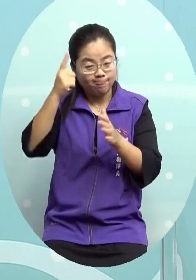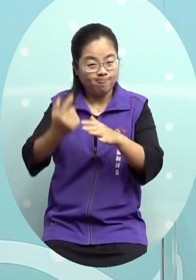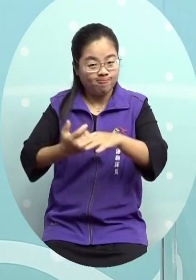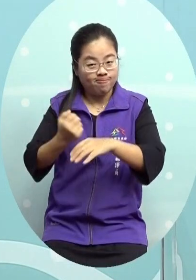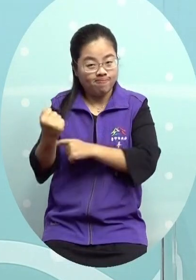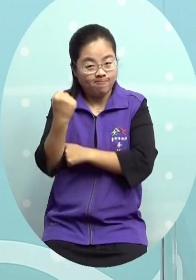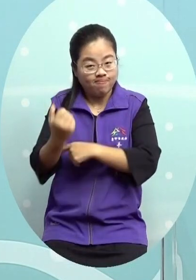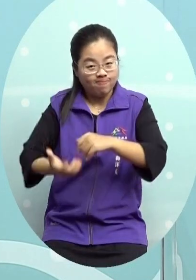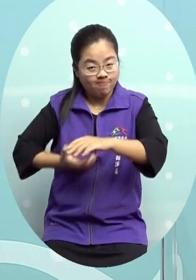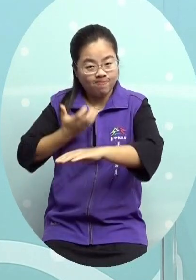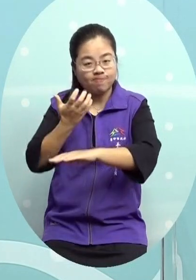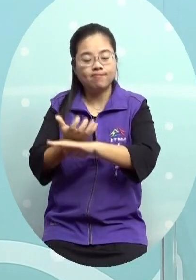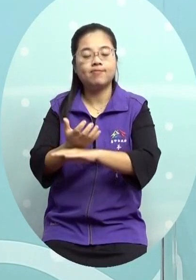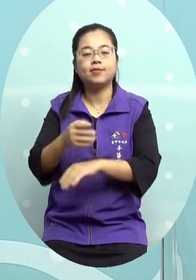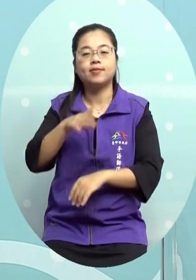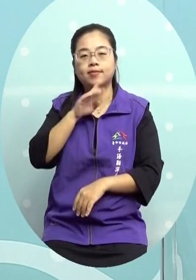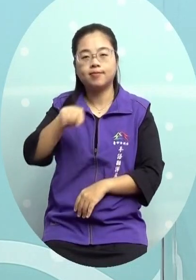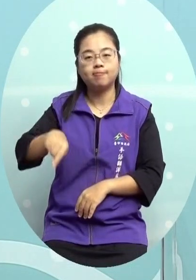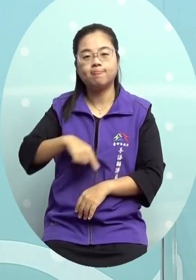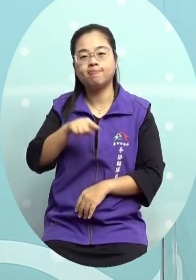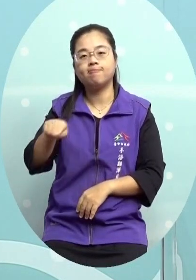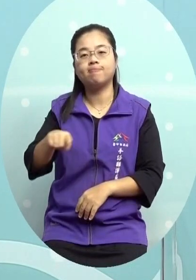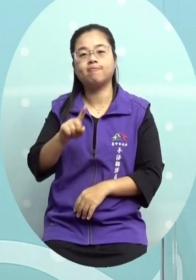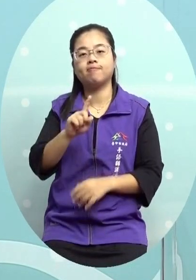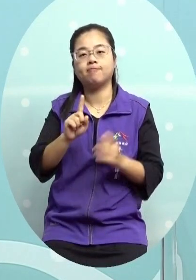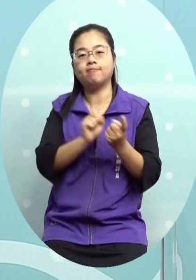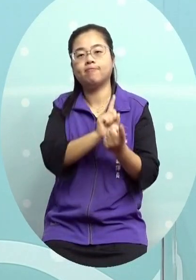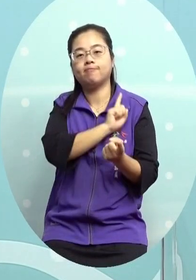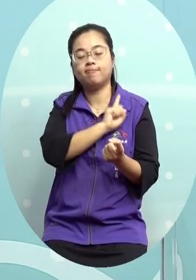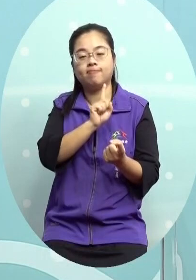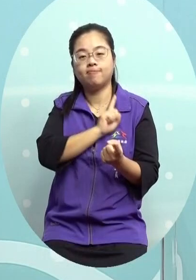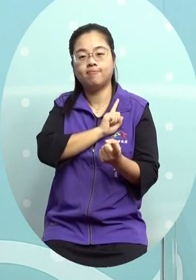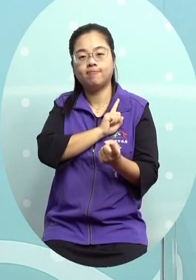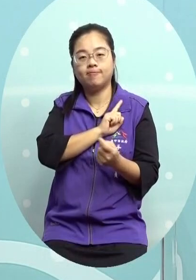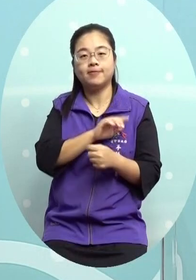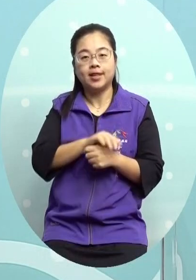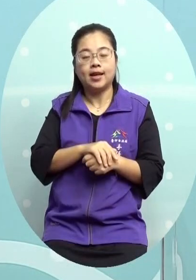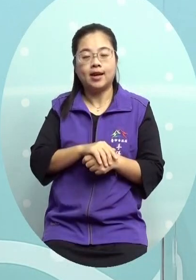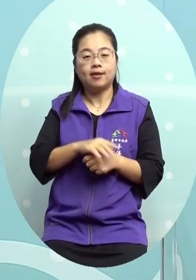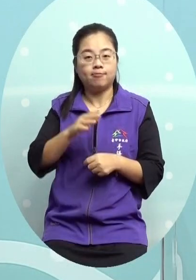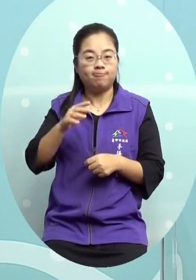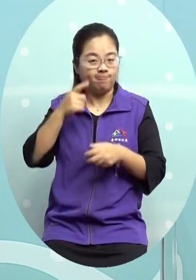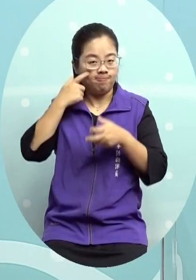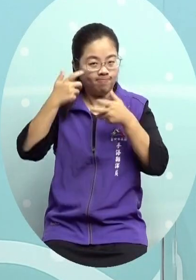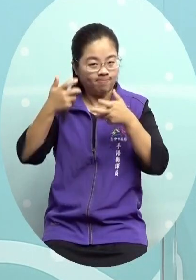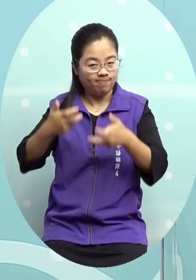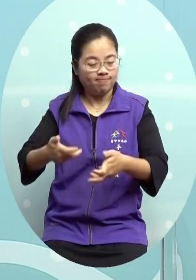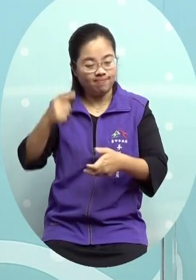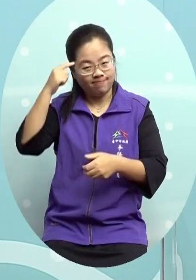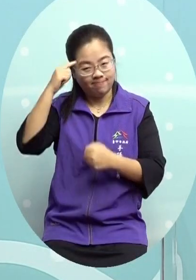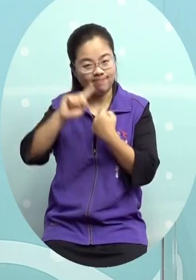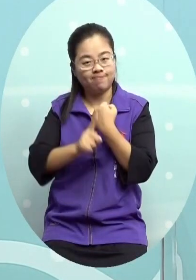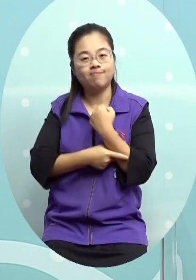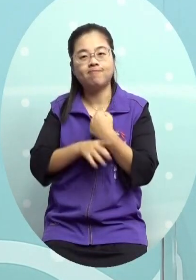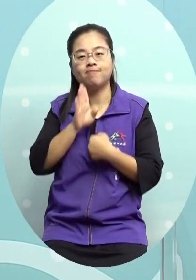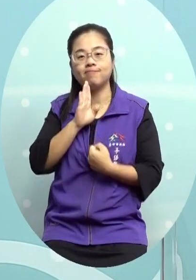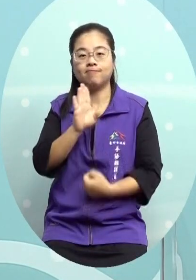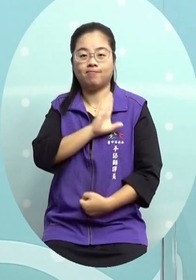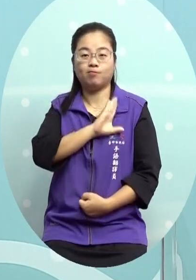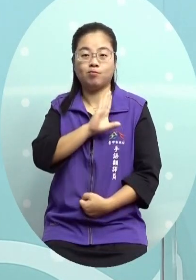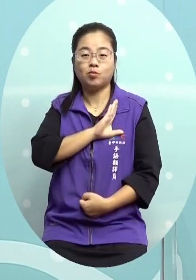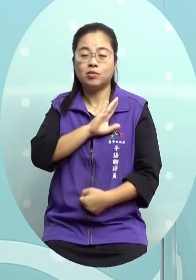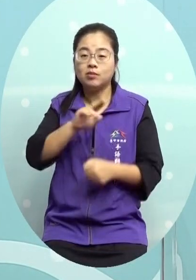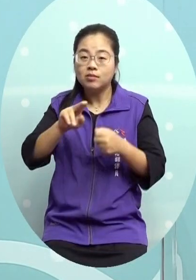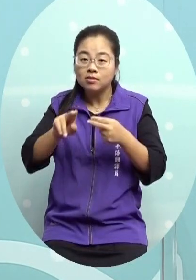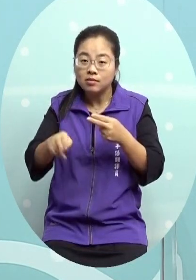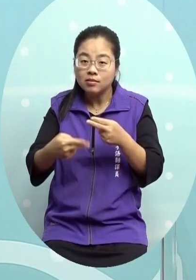斗，这绝对是我们对于自己或者是未来主张之中非常重要的一个想法。当然如